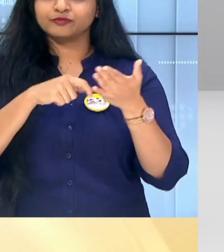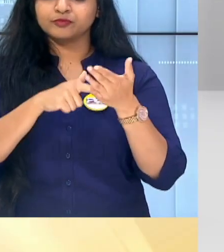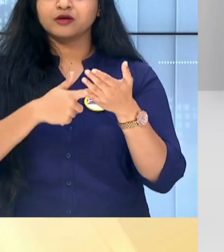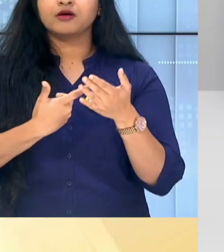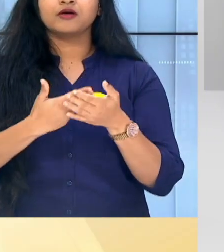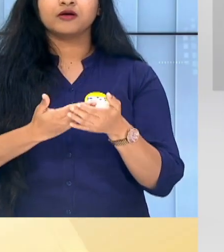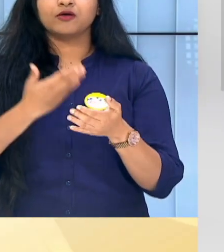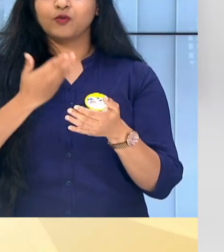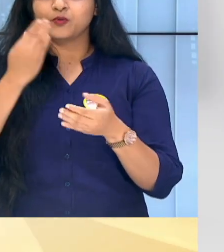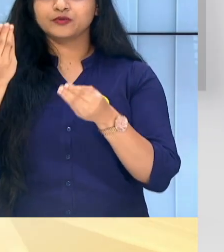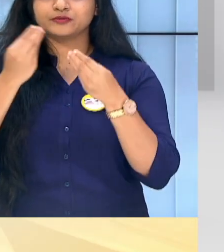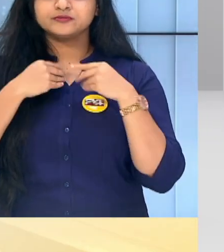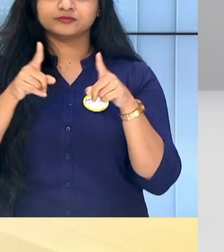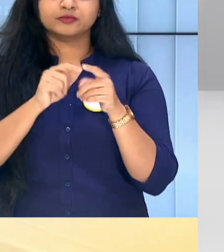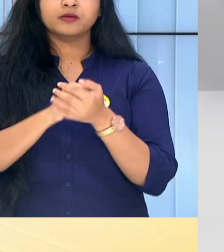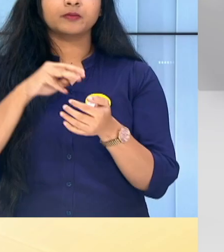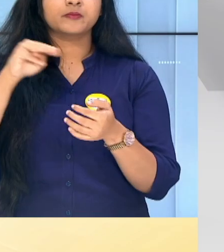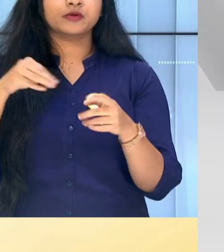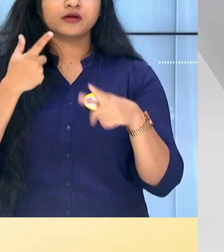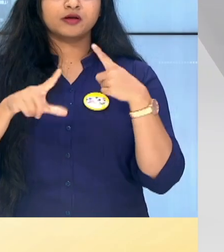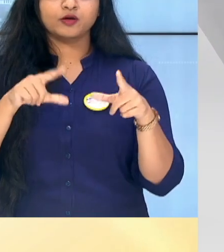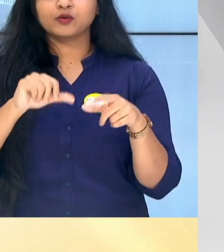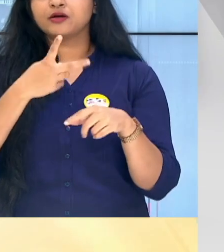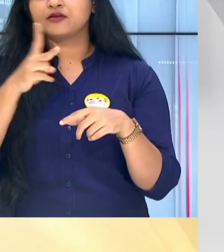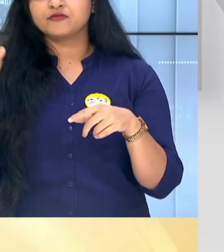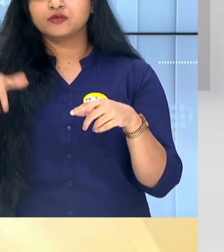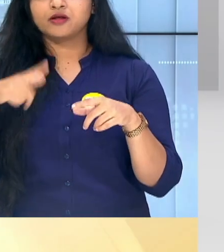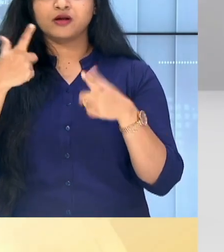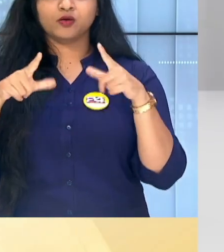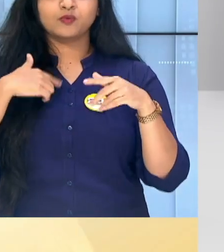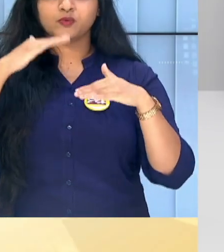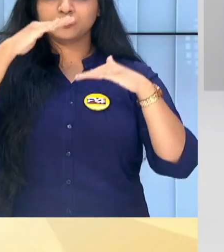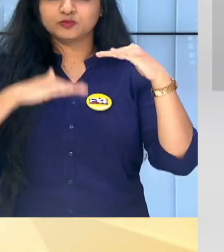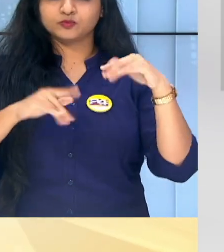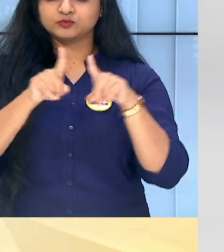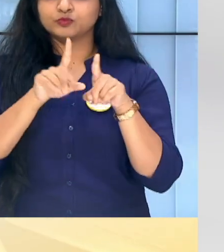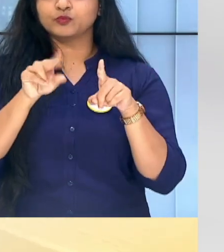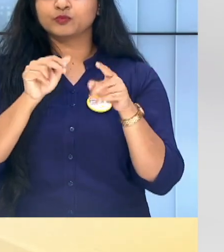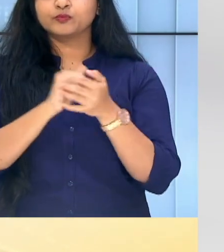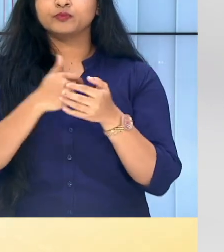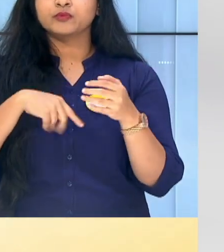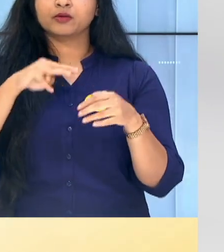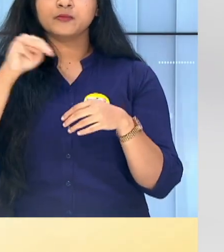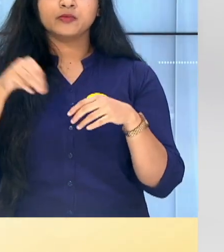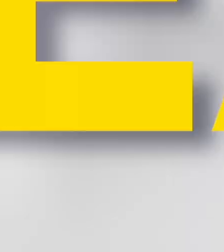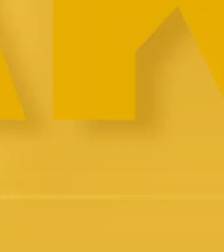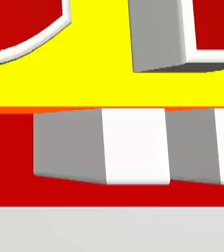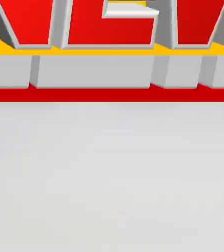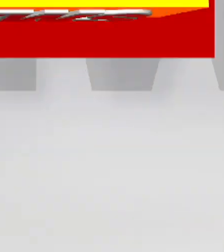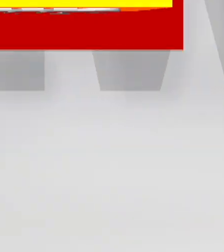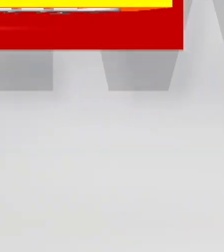അംഗീകാരമാണ്. മലയാള ഭാഷ ഇതര ഭാഷകൾക്ക് താഴെ അല്ല എന്നും നമ്മൾ ഈ ഭാഷയിലൂടെ സൃഷ്ടിക്കുന്ന